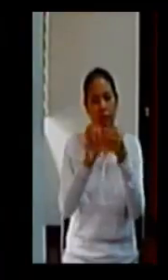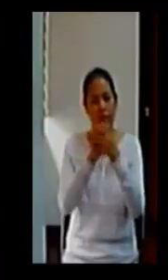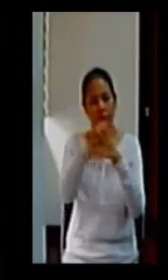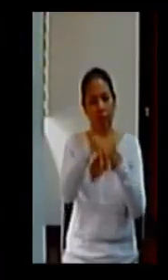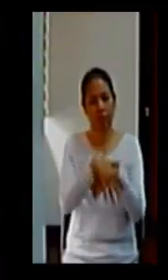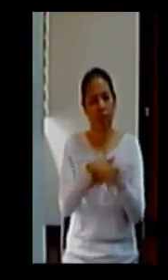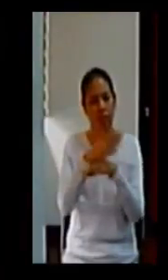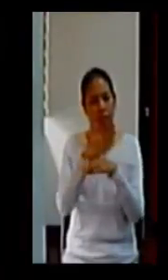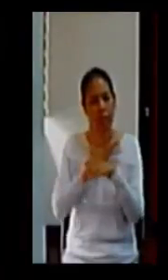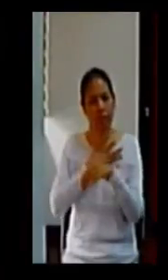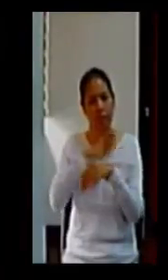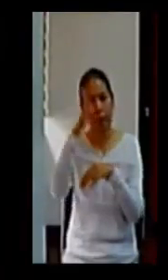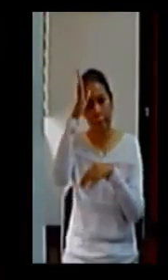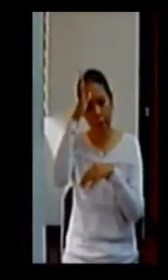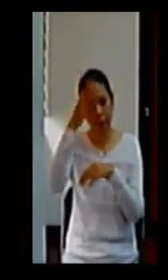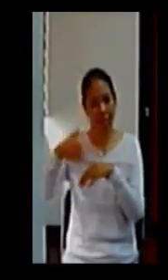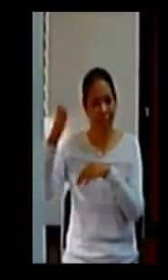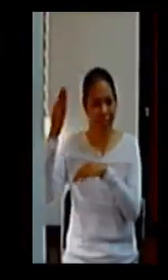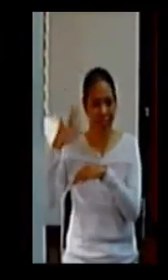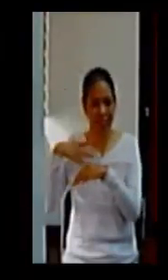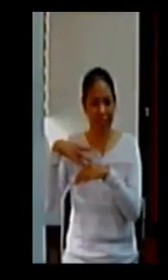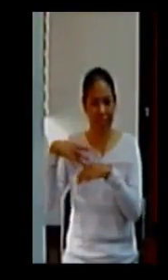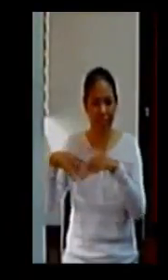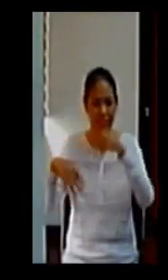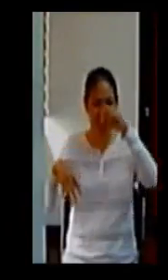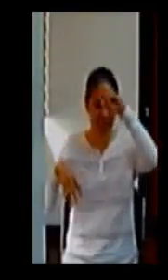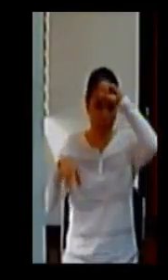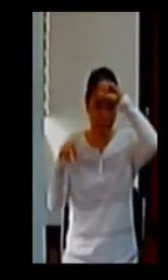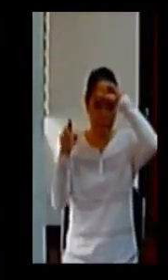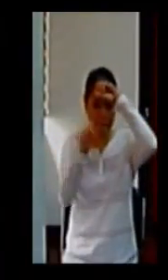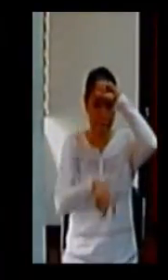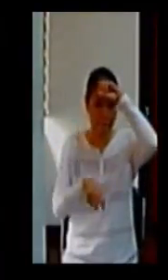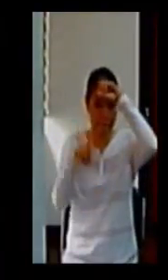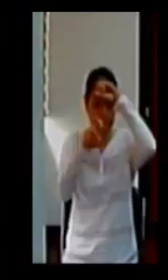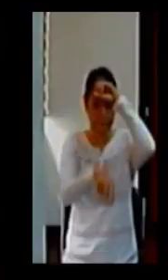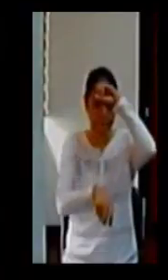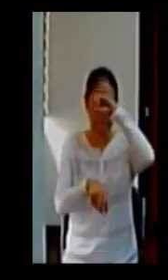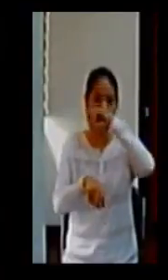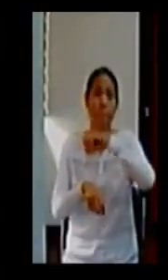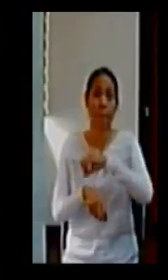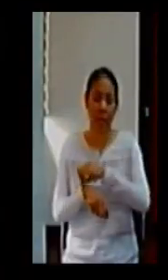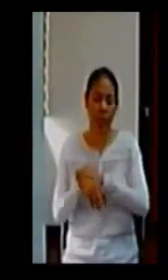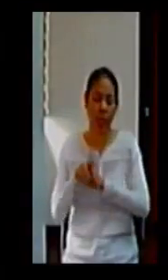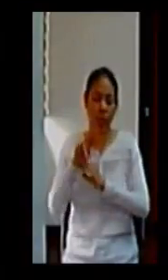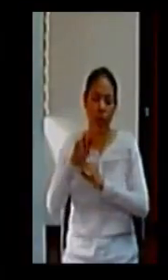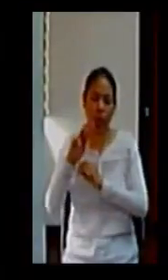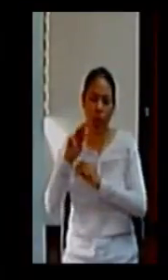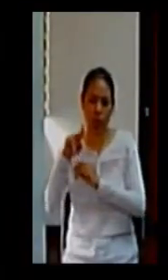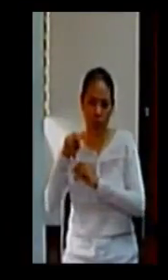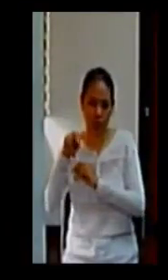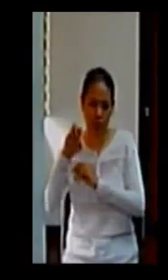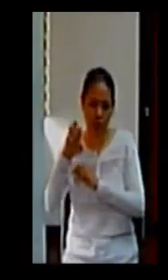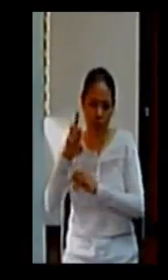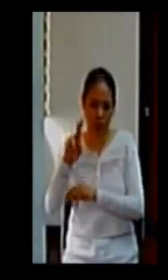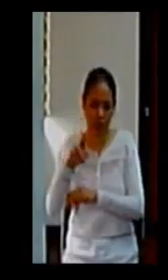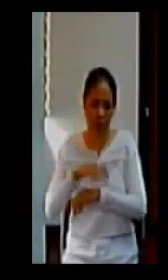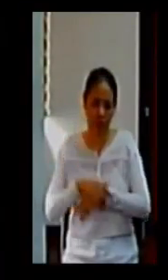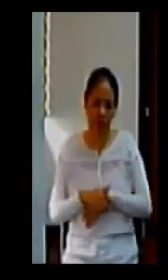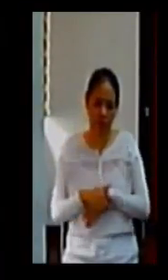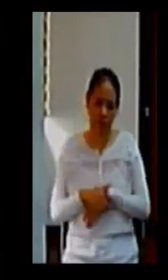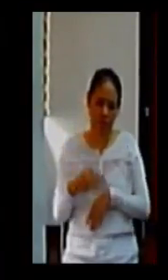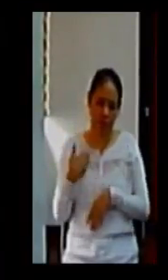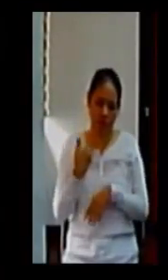minero. Yun po, tapos sa amin naman pong kapaligiran, kung